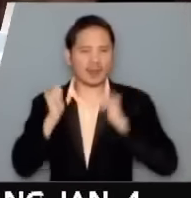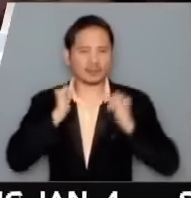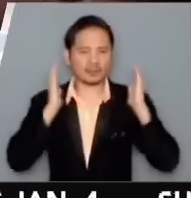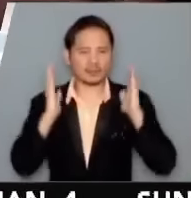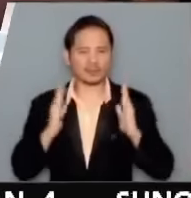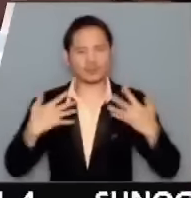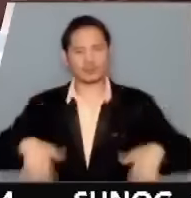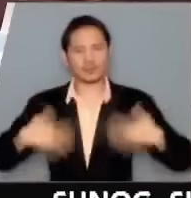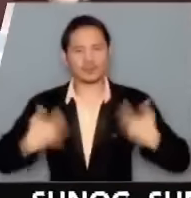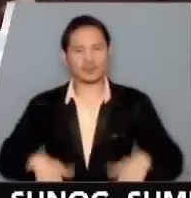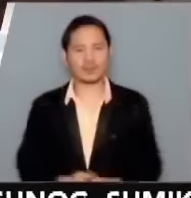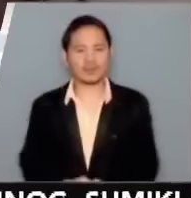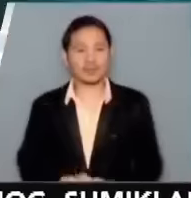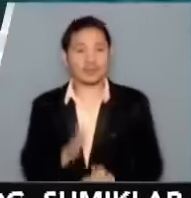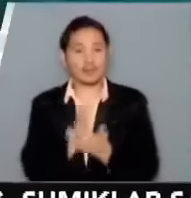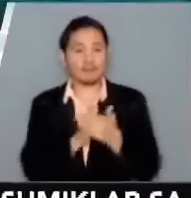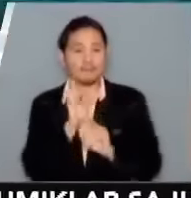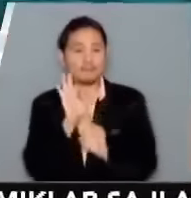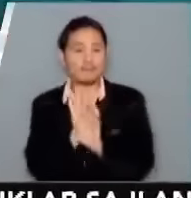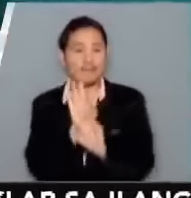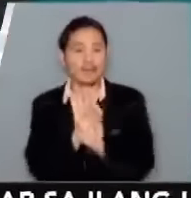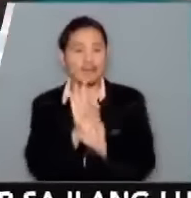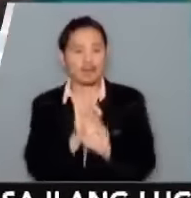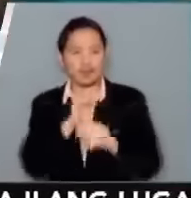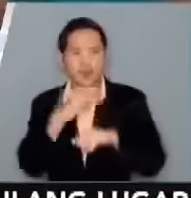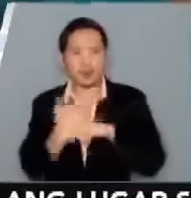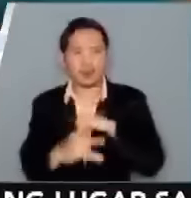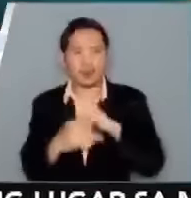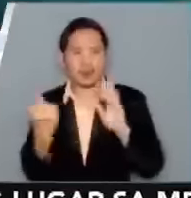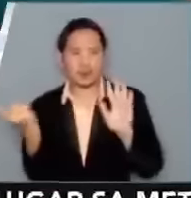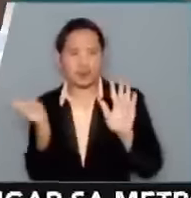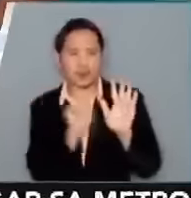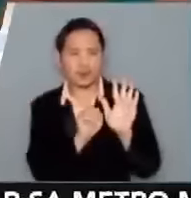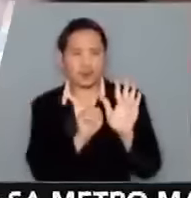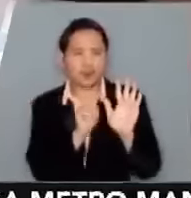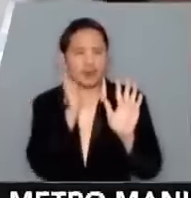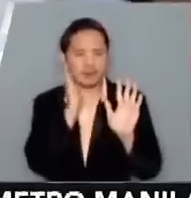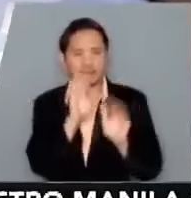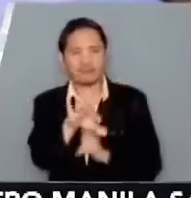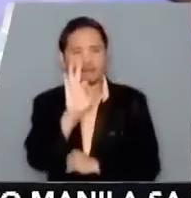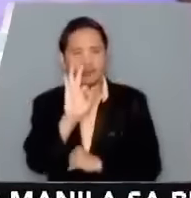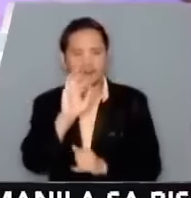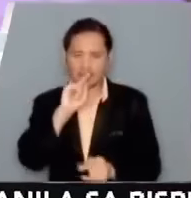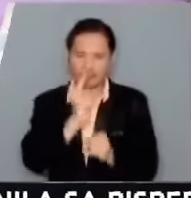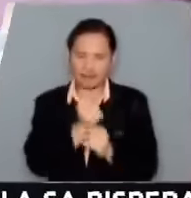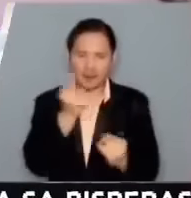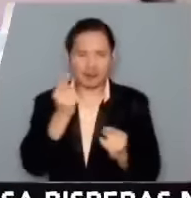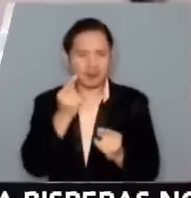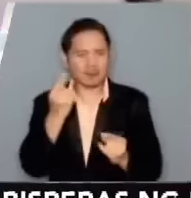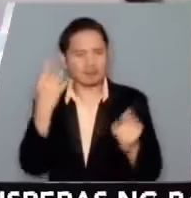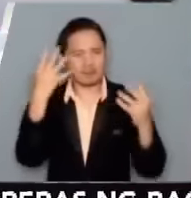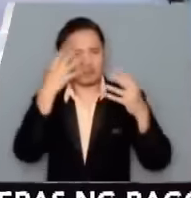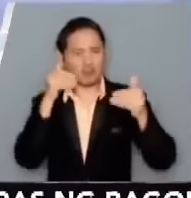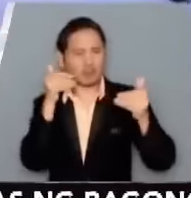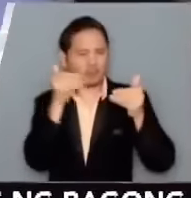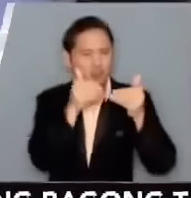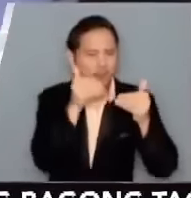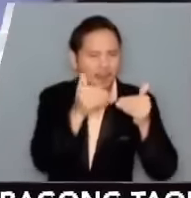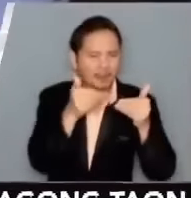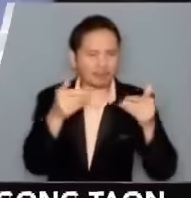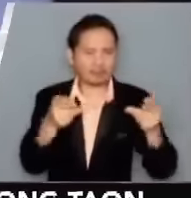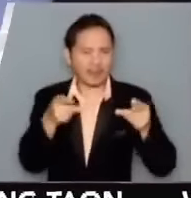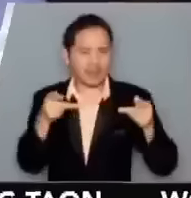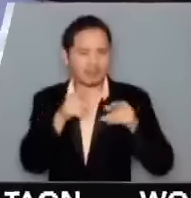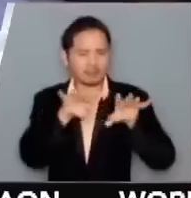maaga pa lang ay talagang pumila na para makakuha ng magandang pwesto. Gaya ni Juzane na alas 9 pa lang daw ng umaga ay